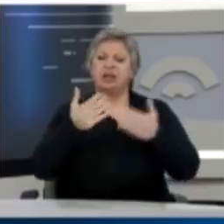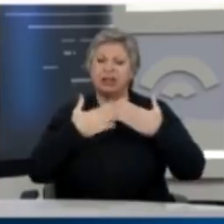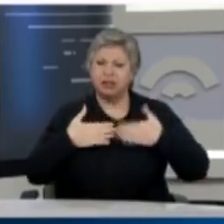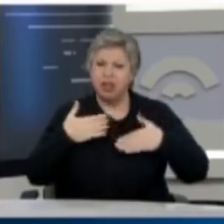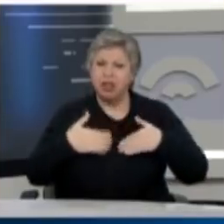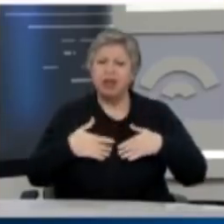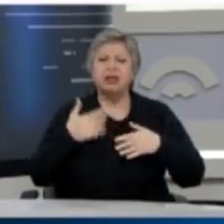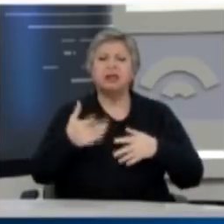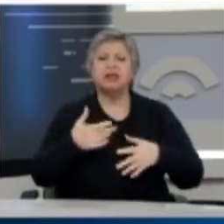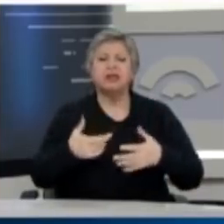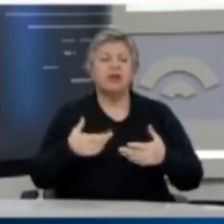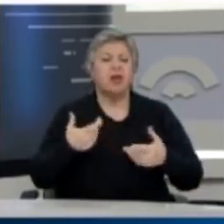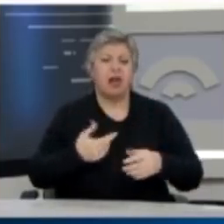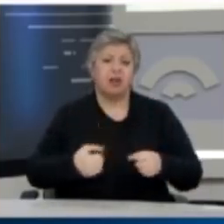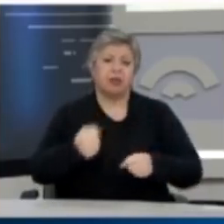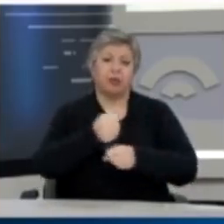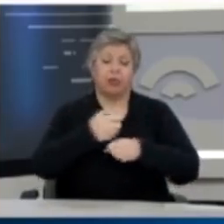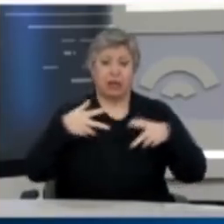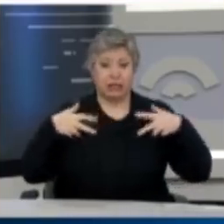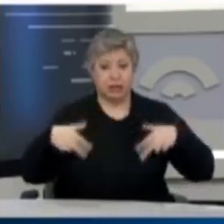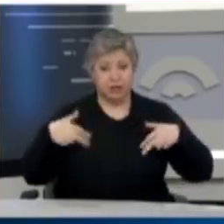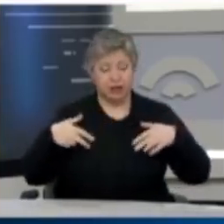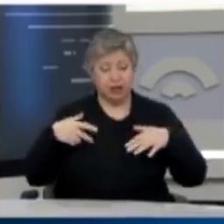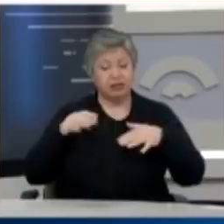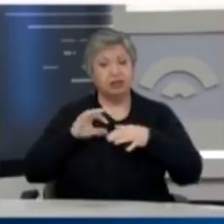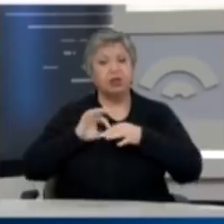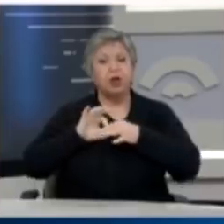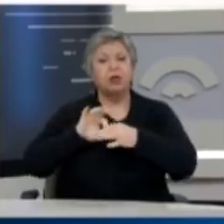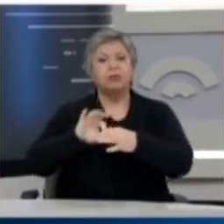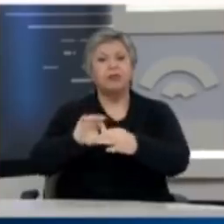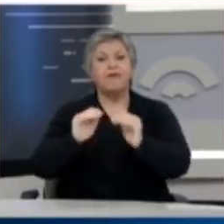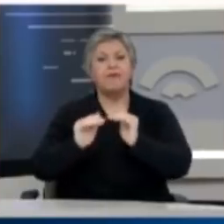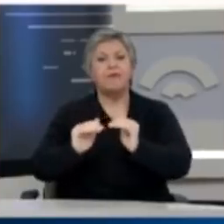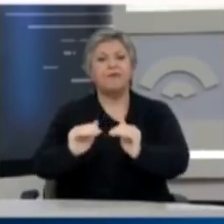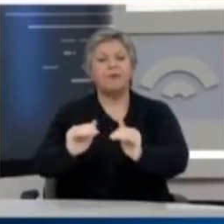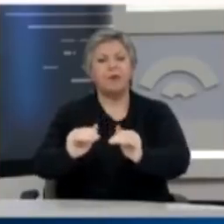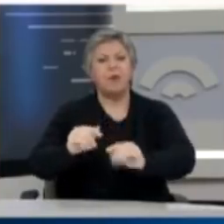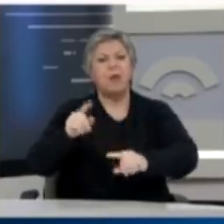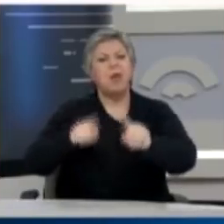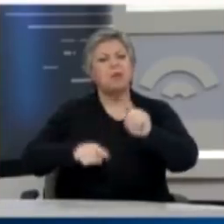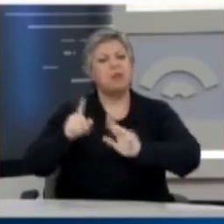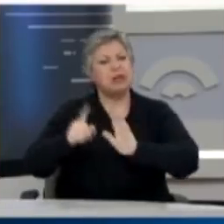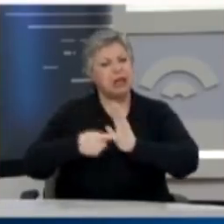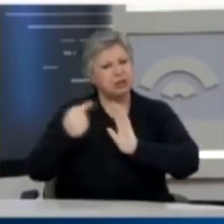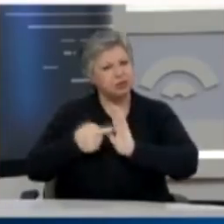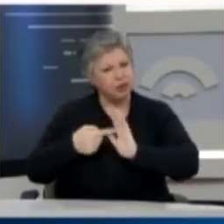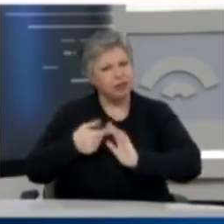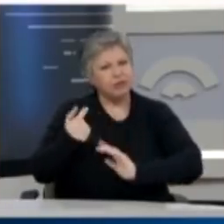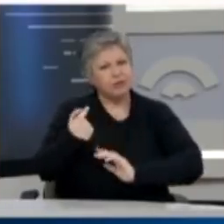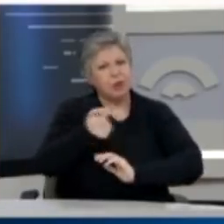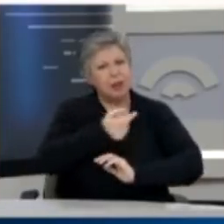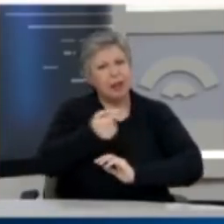σταθερές, αντιλαϊκές, αστικές κυβερνήσεις, συνεργασίας ή όχι, ακόμα και μειοψηφίας. Όχι μόνο για να μοιράζετε